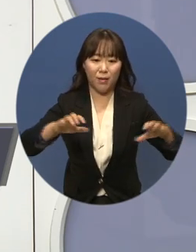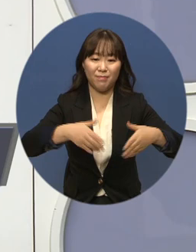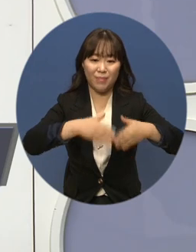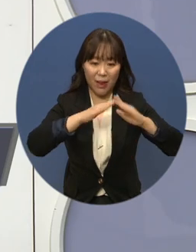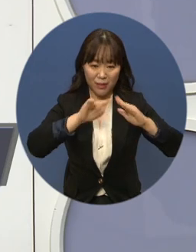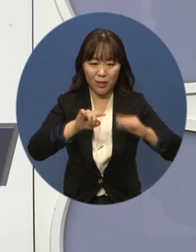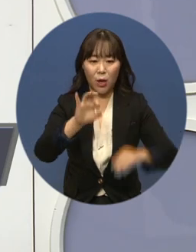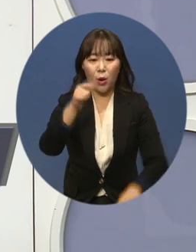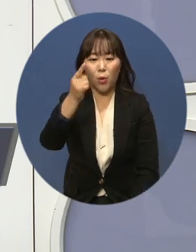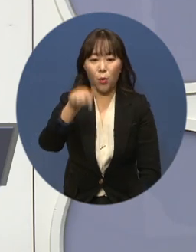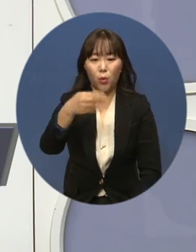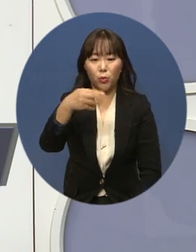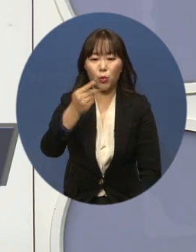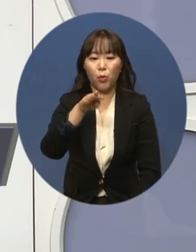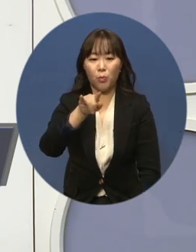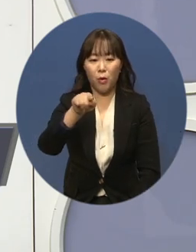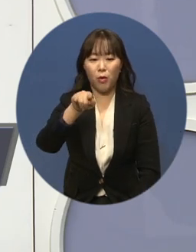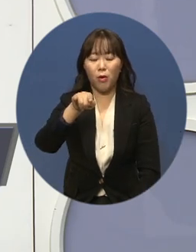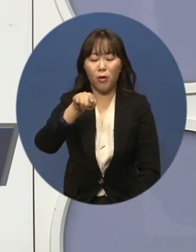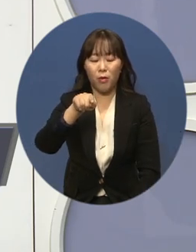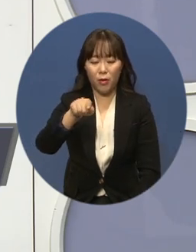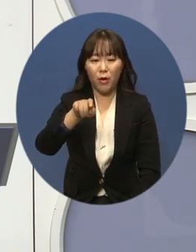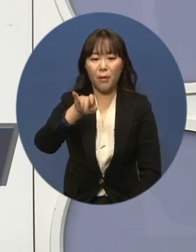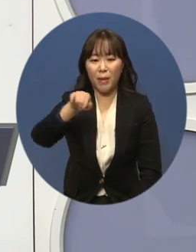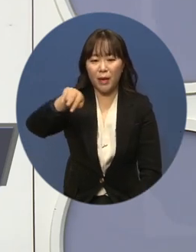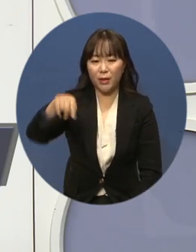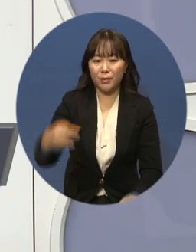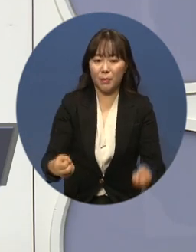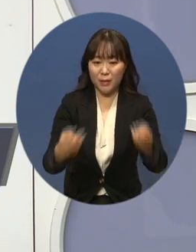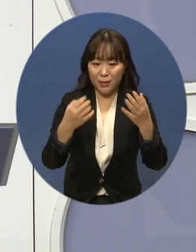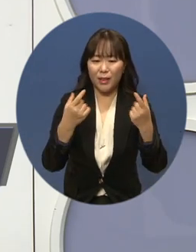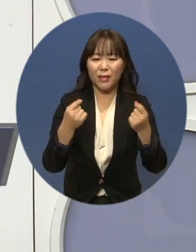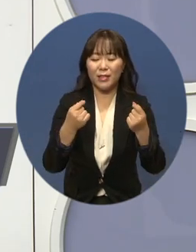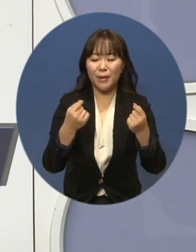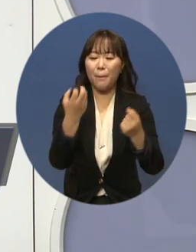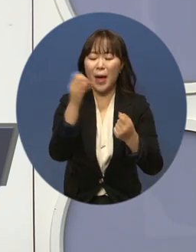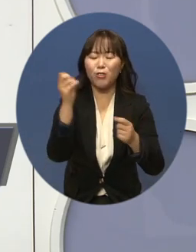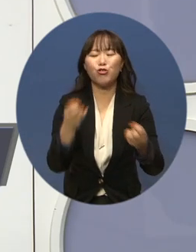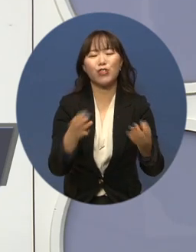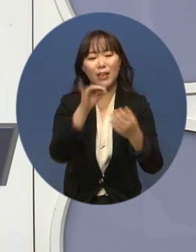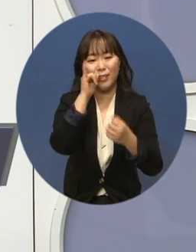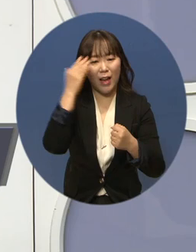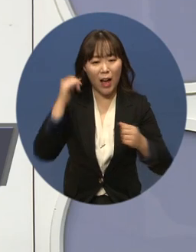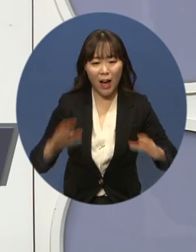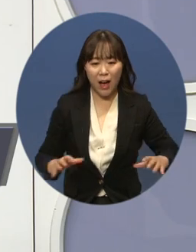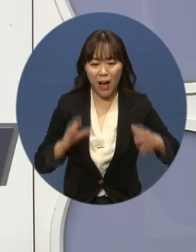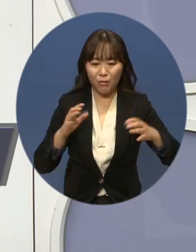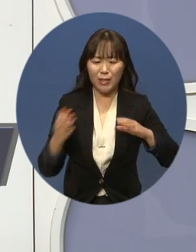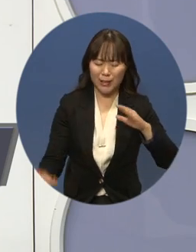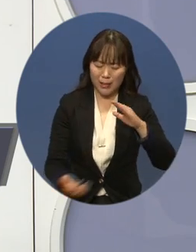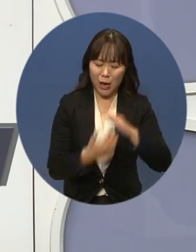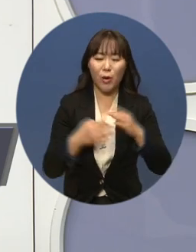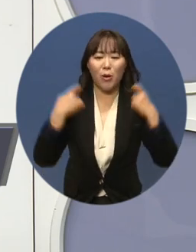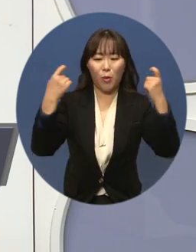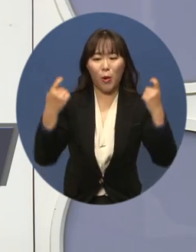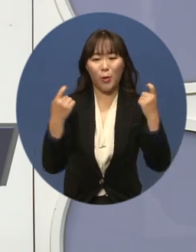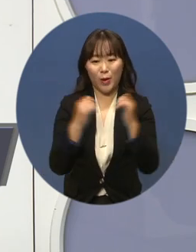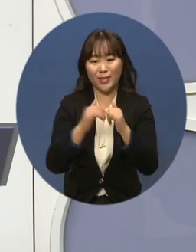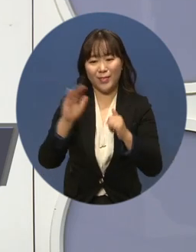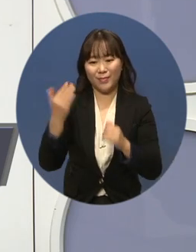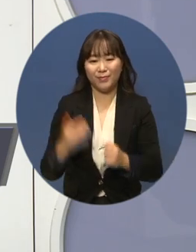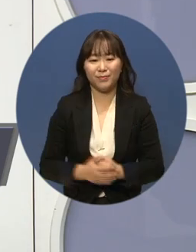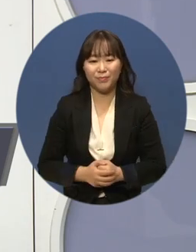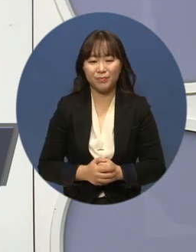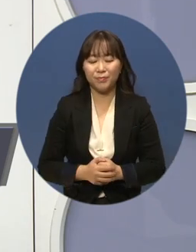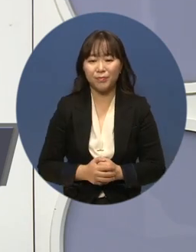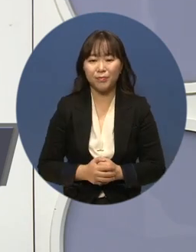이제 옥토버 페스티벌이라고 작은 맥주 축제 이런 걸 합니다. 근데 뭐 지금 대한민국의 최고의 관광지가 되었습니다. 그리고